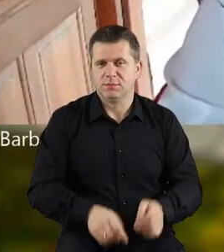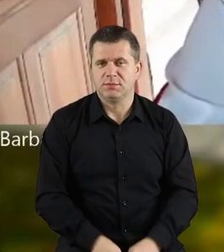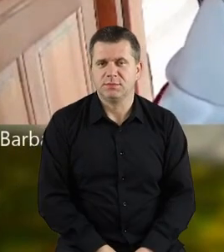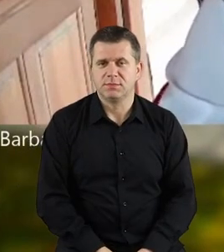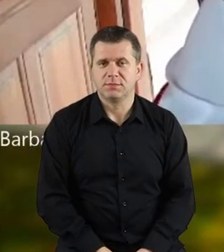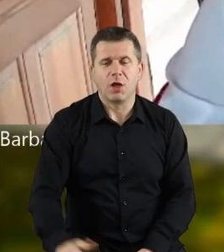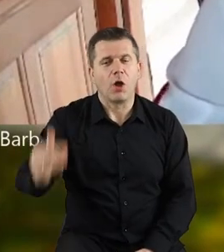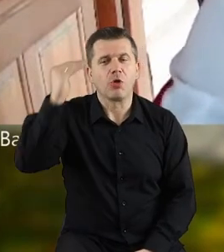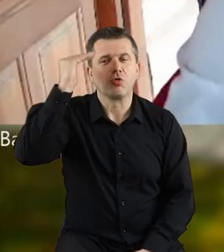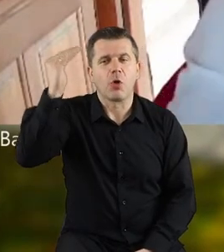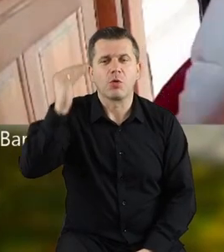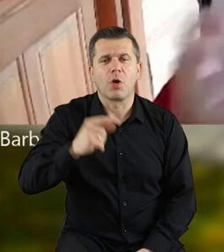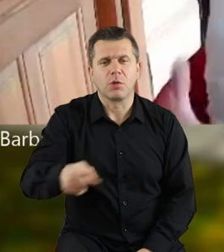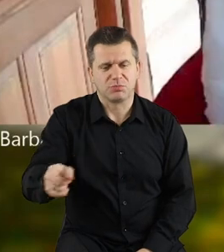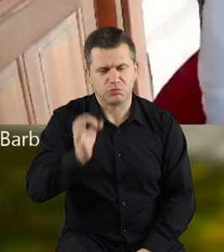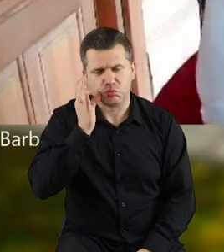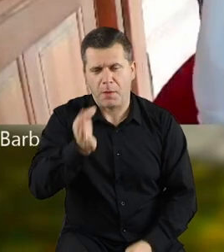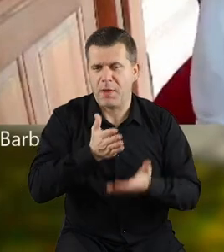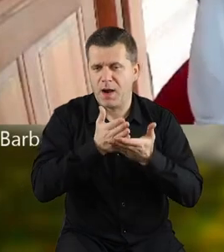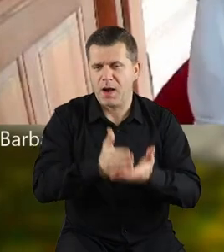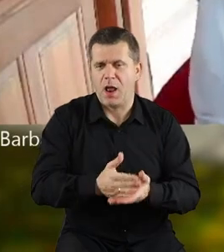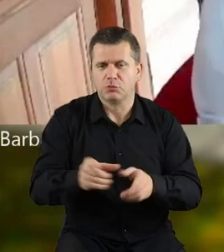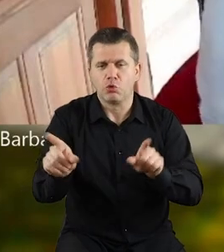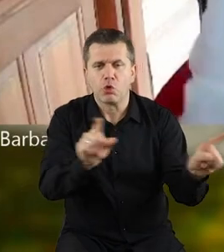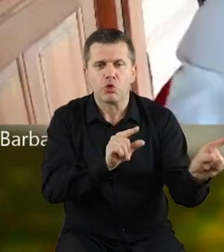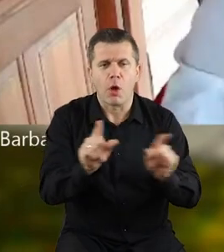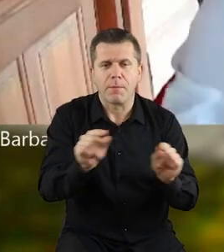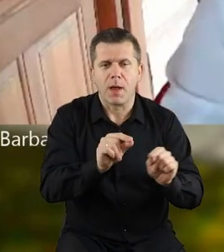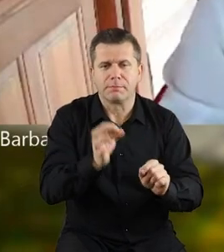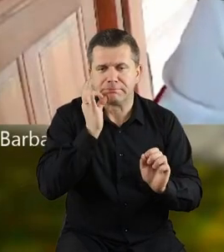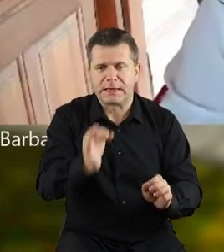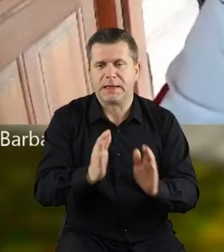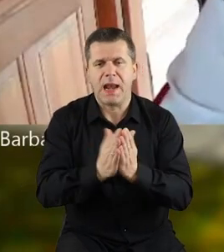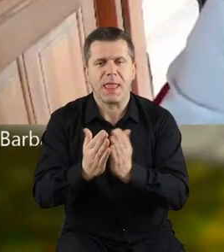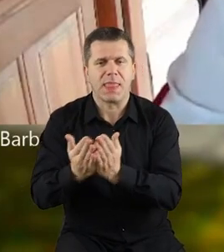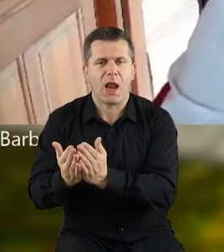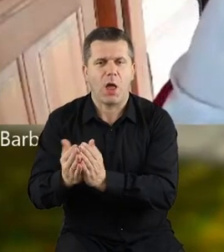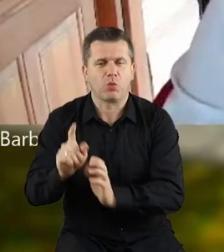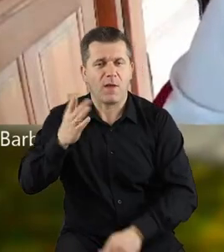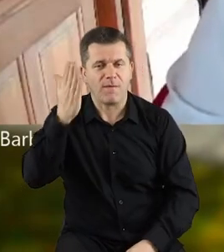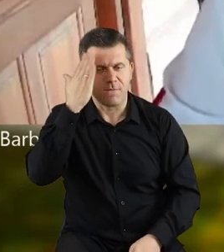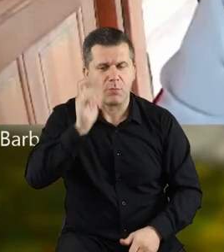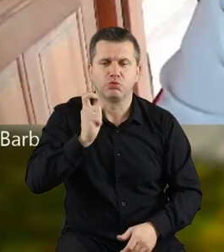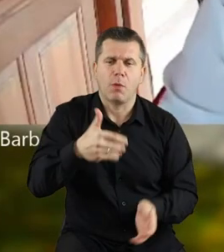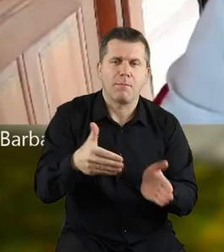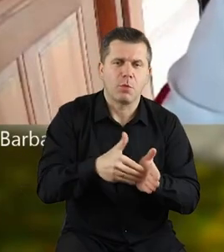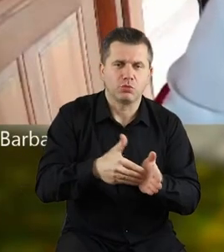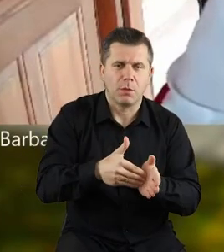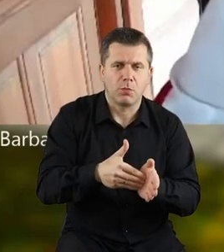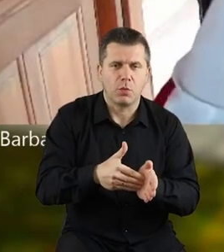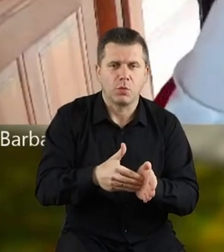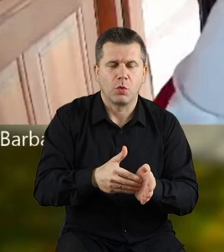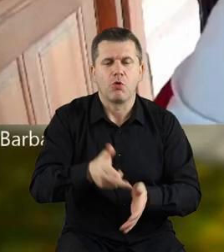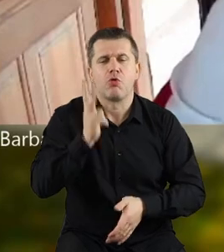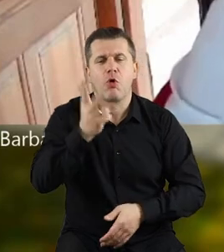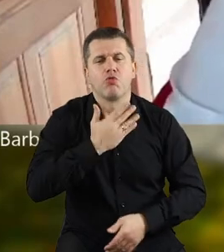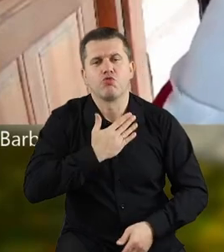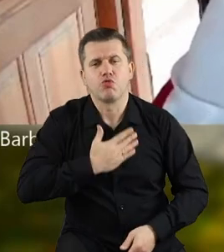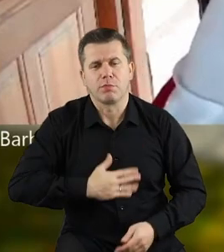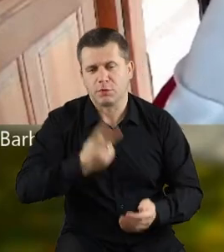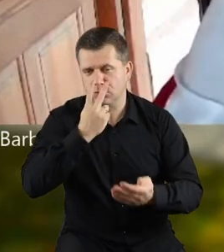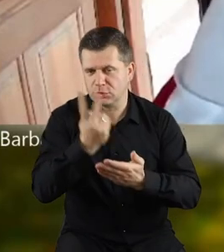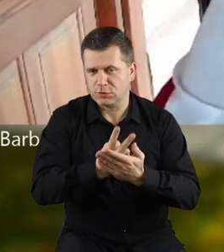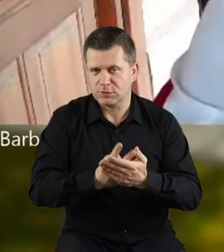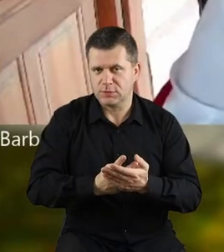częściej. Dorośli świetnie radzą sobie z doborem dobrej literatury, wiedzą już, czego chcą, kogo